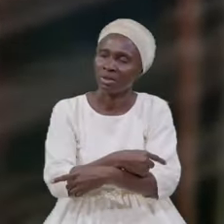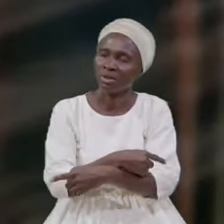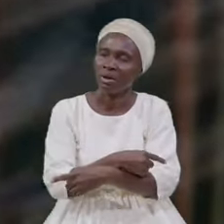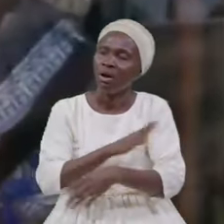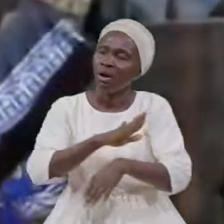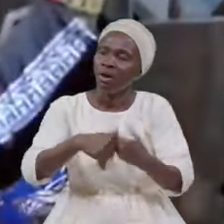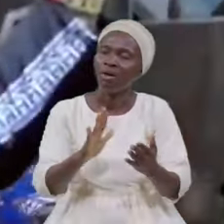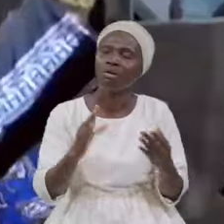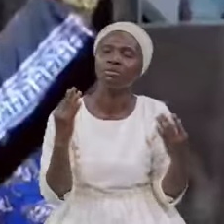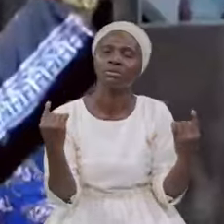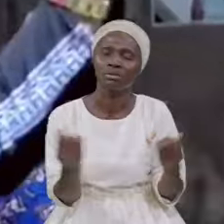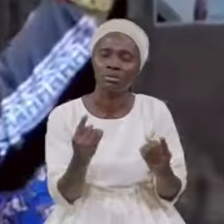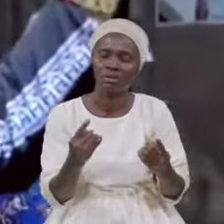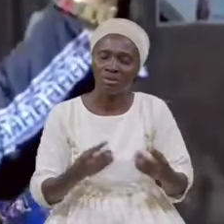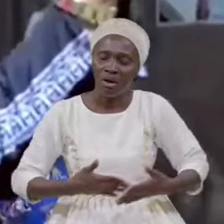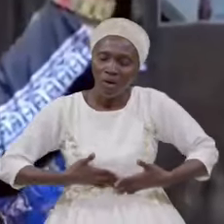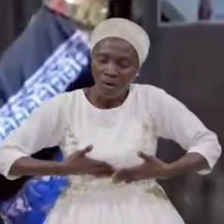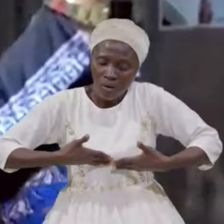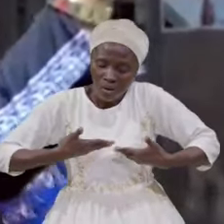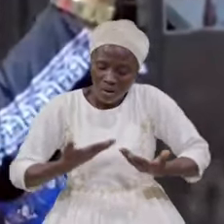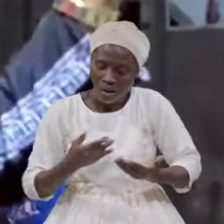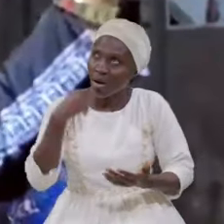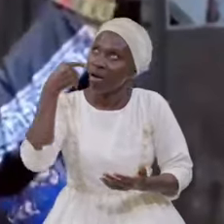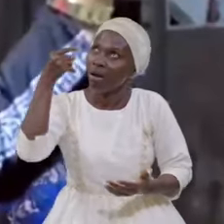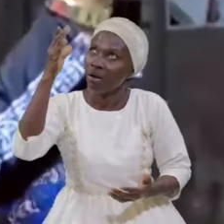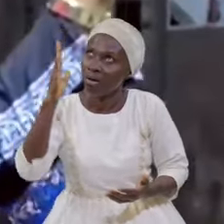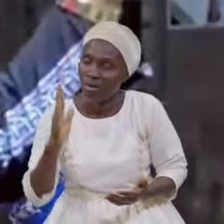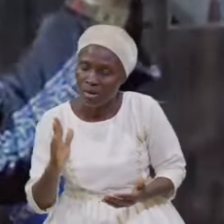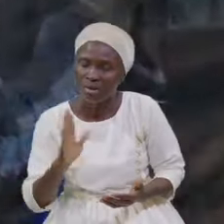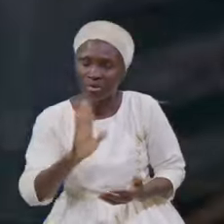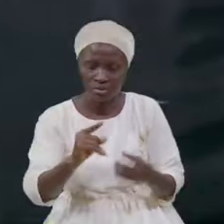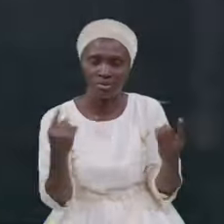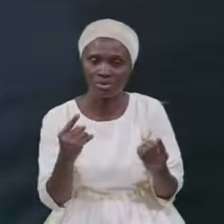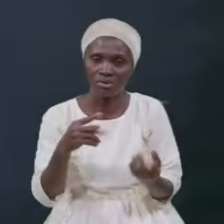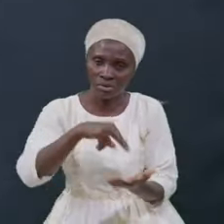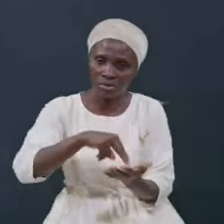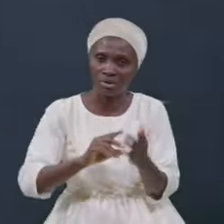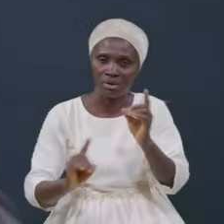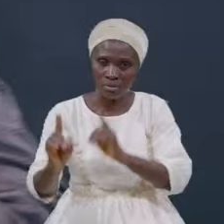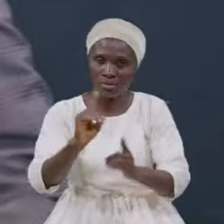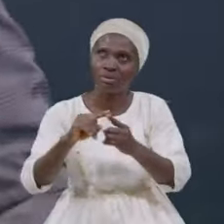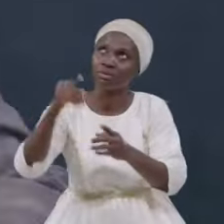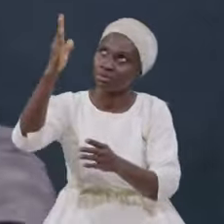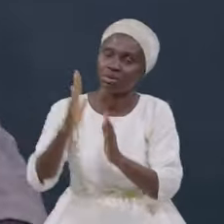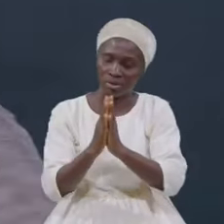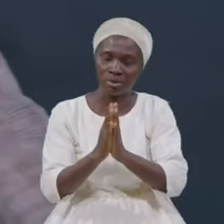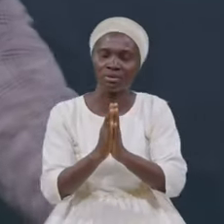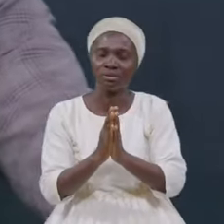avant le jour du jugement. Mets-toi debout là-bas. Comme tu te mets debout, parle au Seigneur. Seigneur,